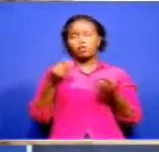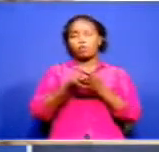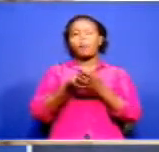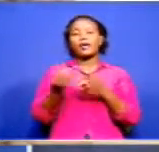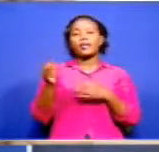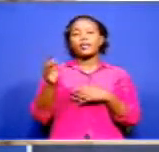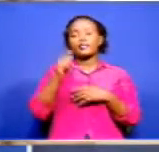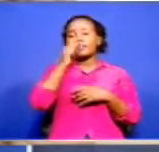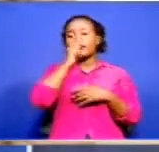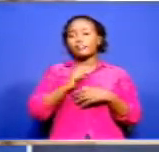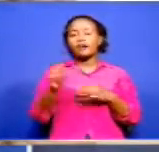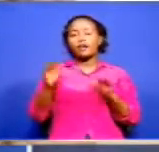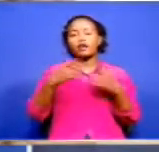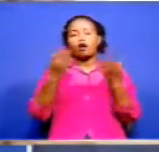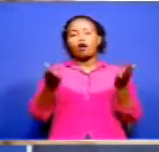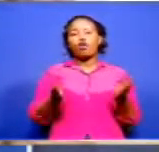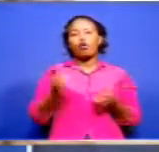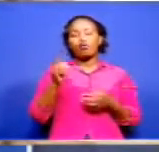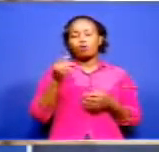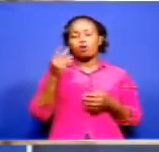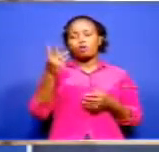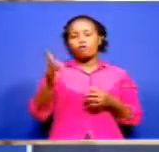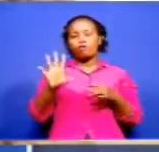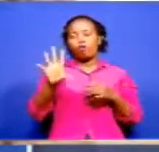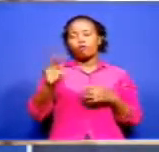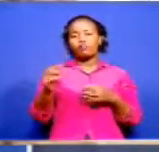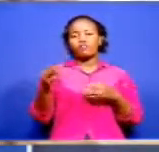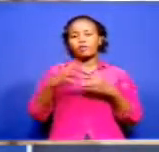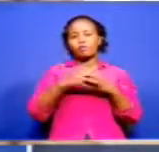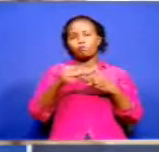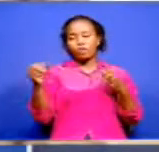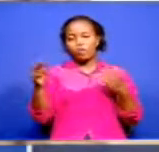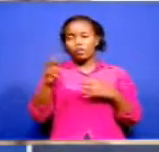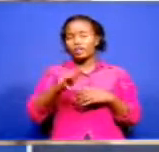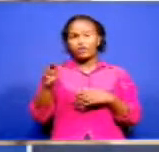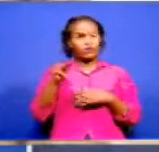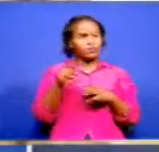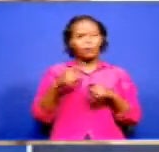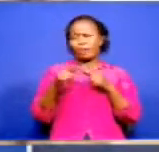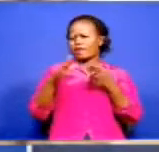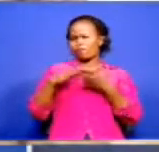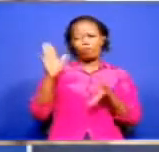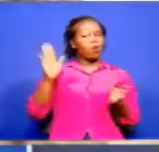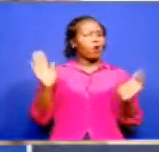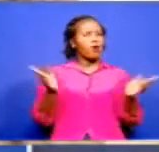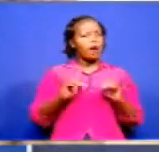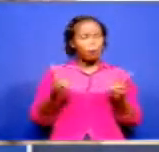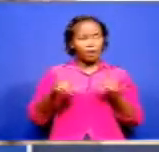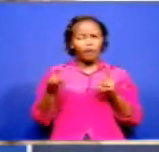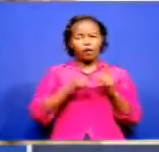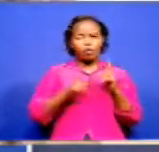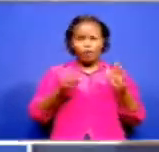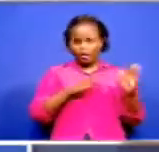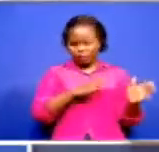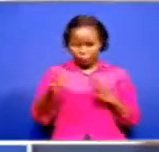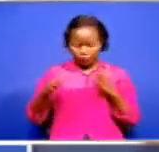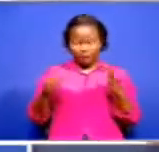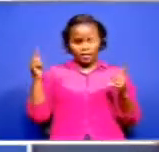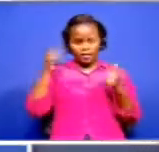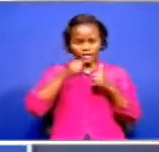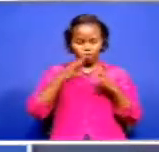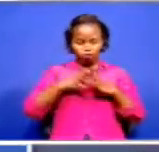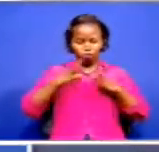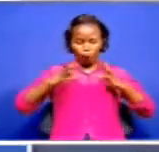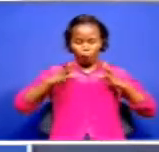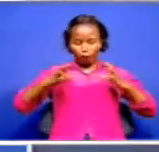za Kimarekani milioni 450, ambayo bado sio kubwa na tumeweka ahadi kuikuza. On